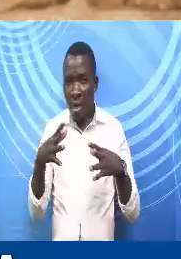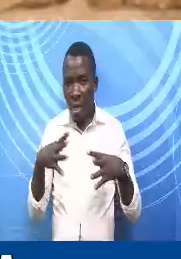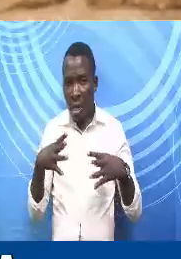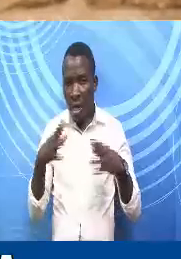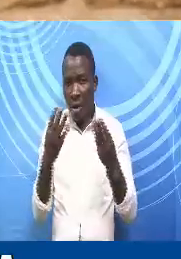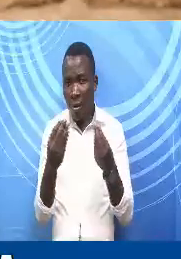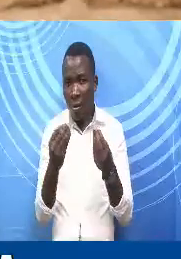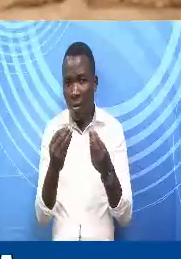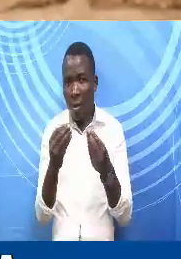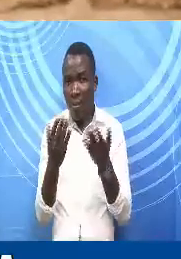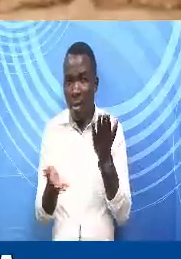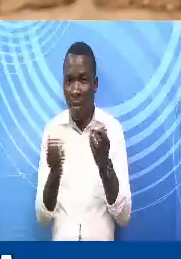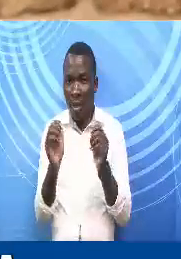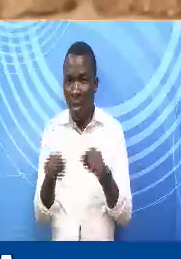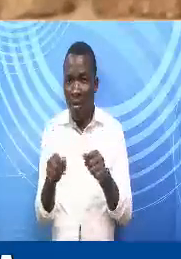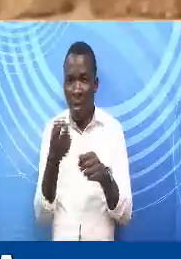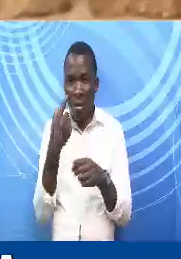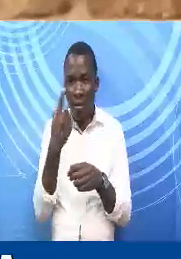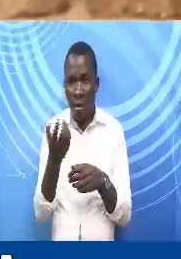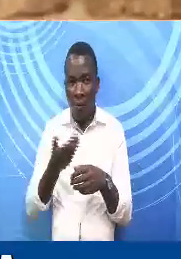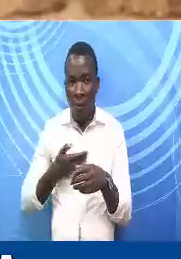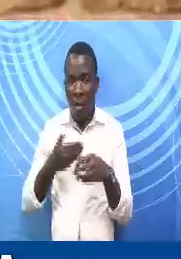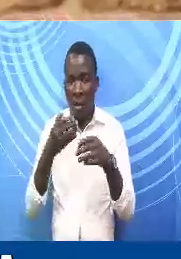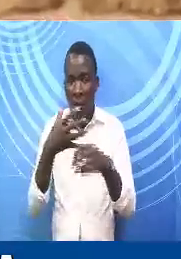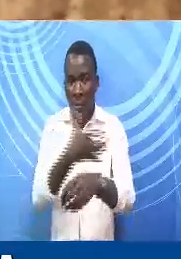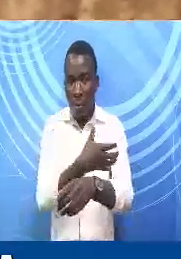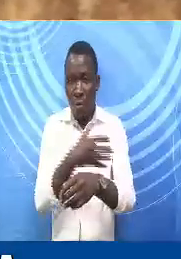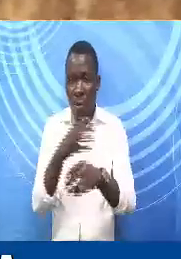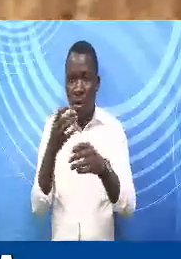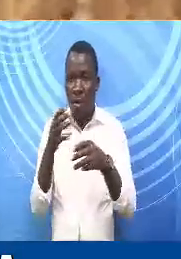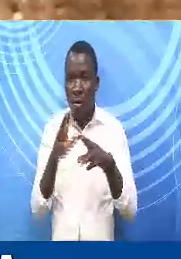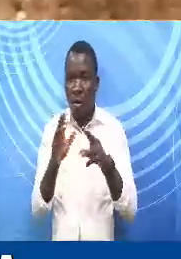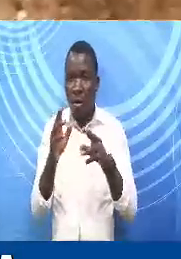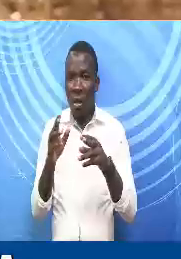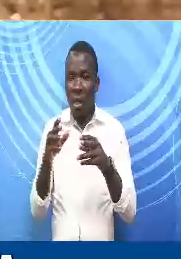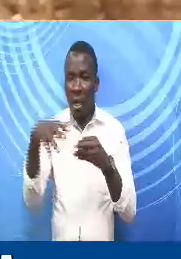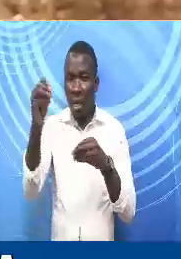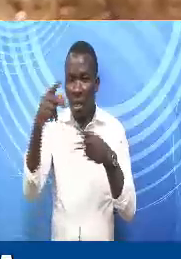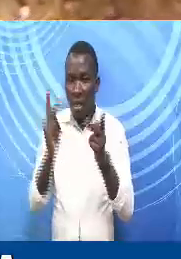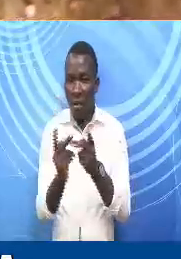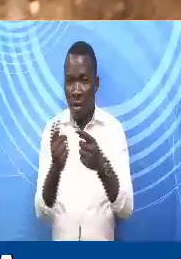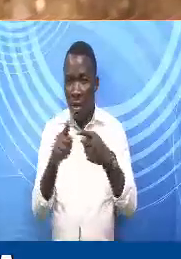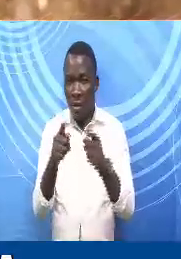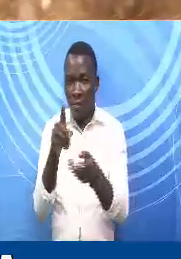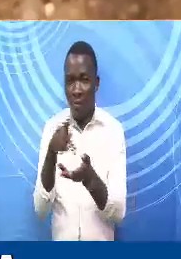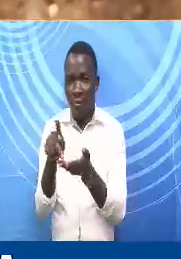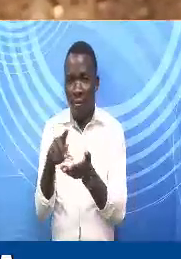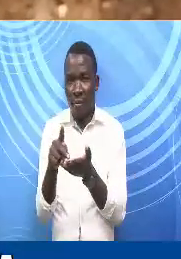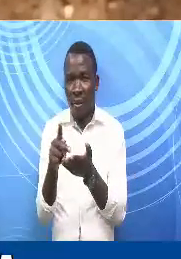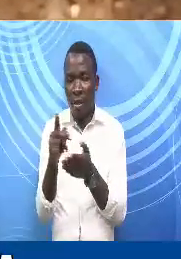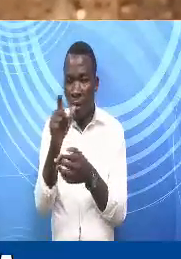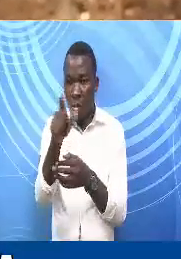abona afite ubushobozi ku buryo yajya hirya no hino akatugura njye mbona ariyo mpamvu uyu mugabo yaje yubaka yadusanze